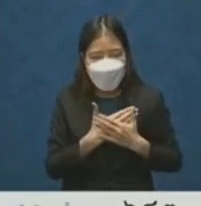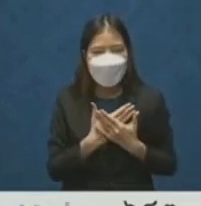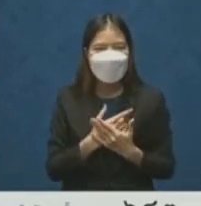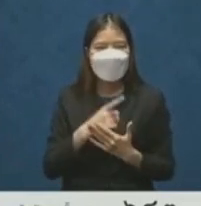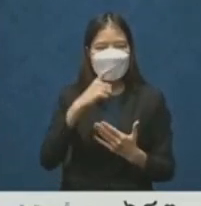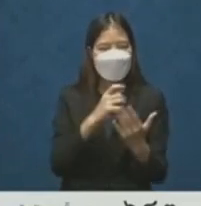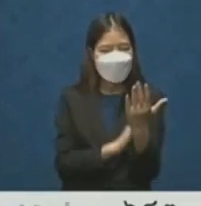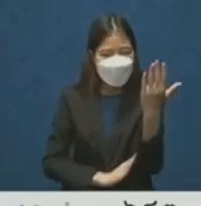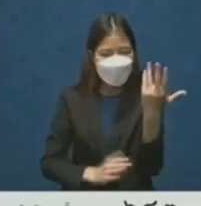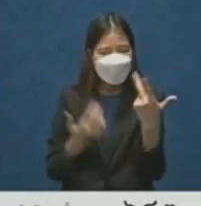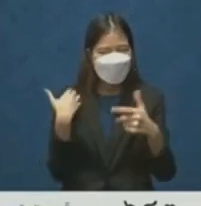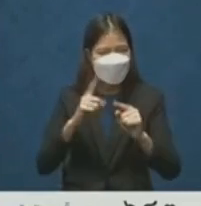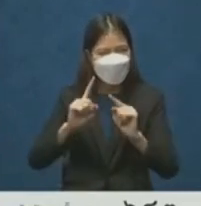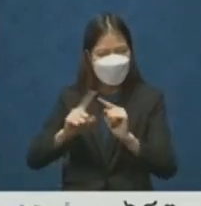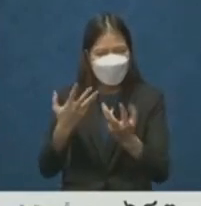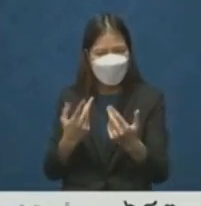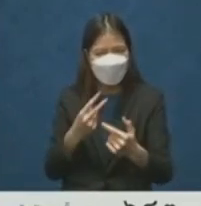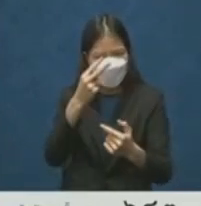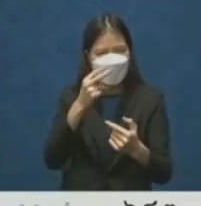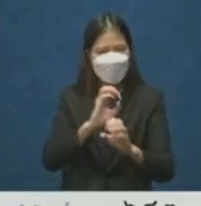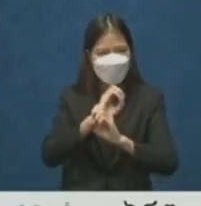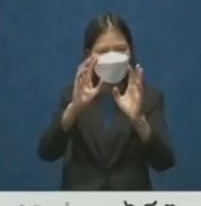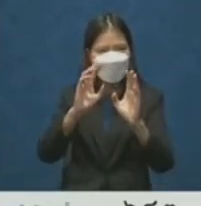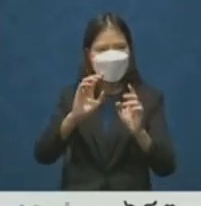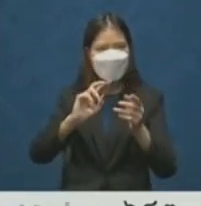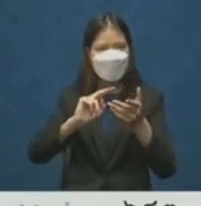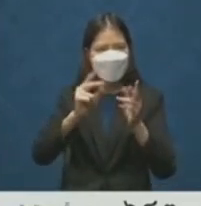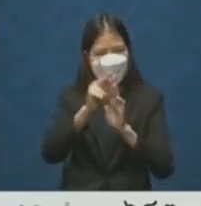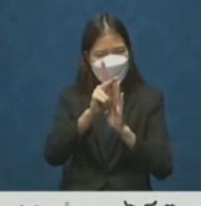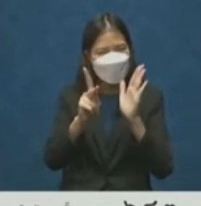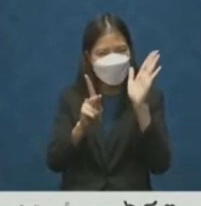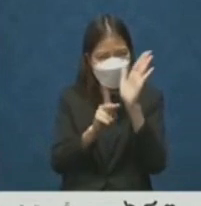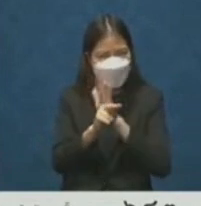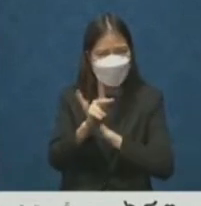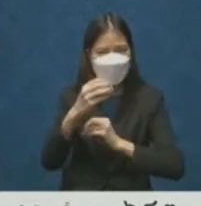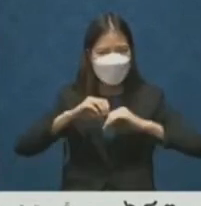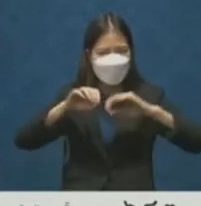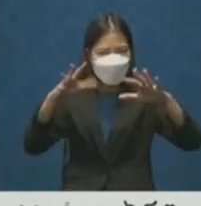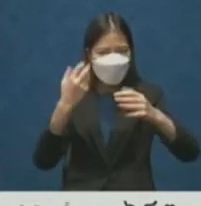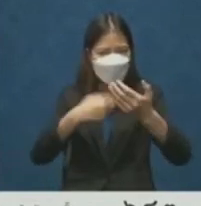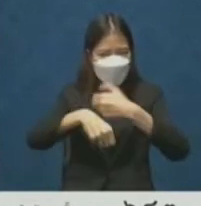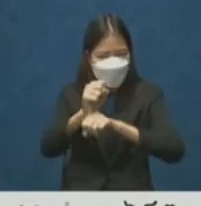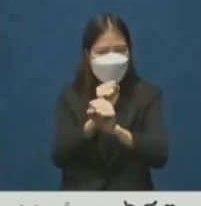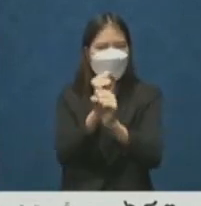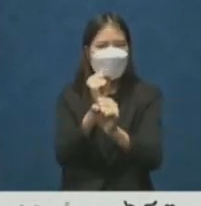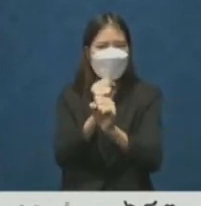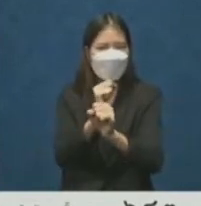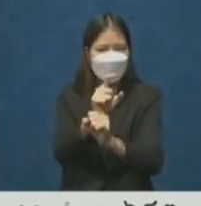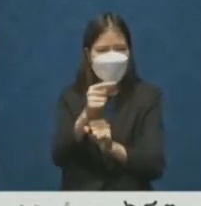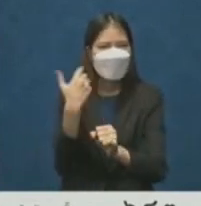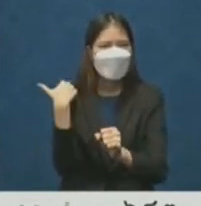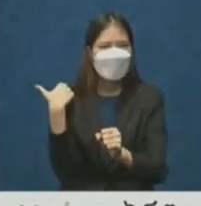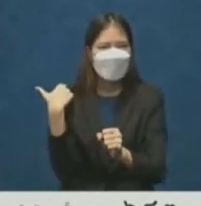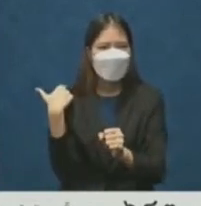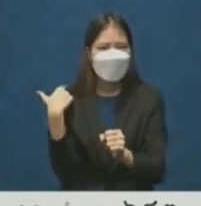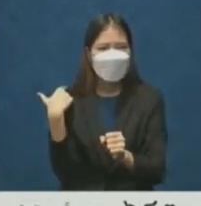ซึ่งตรงนี้ในทางปฏิบัติเนี่ยมันจะต้องชัดเจนว่าเมื่อตีความตัวกฎหมายฉบับนี้ออกไปสู่การปฏิบัติแล้วเนี่ย